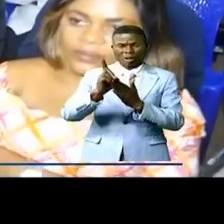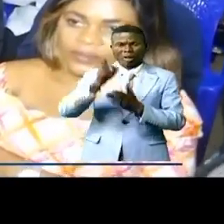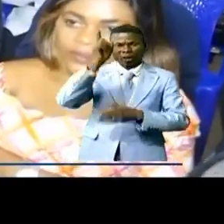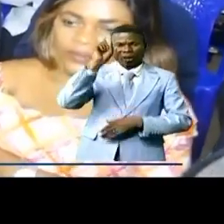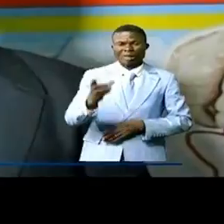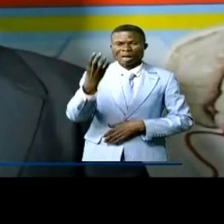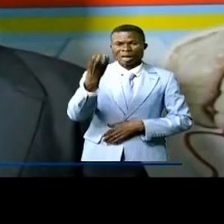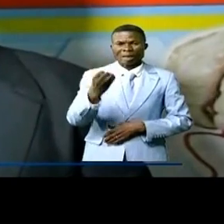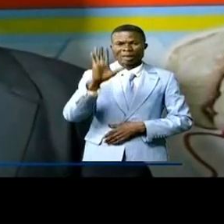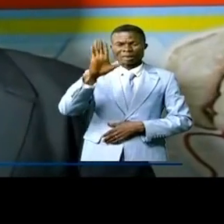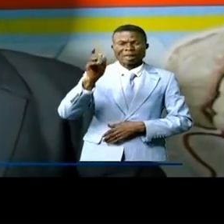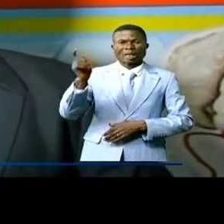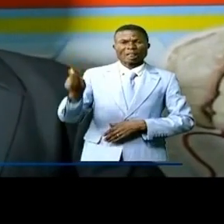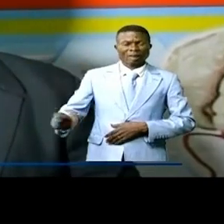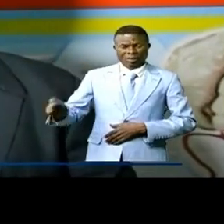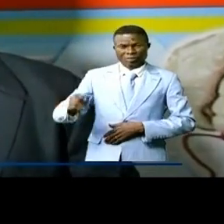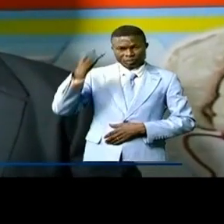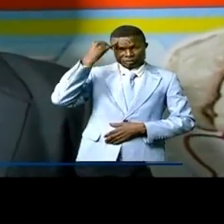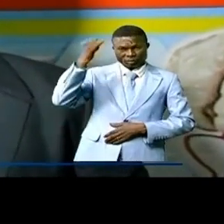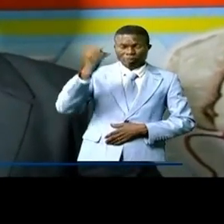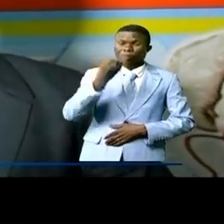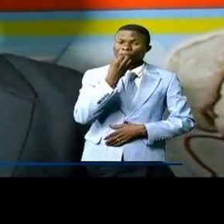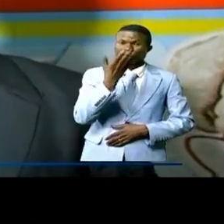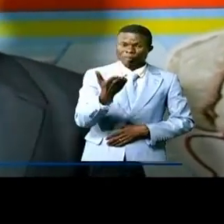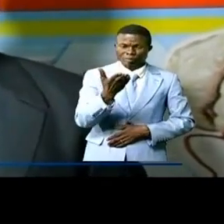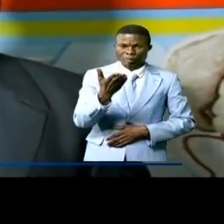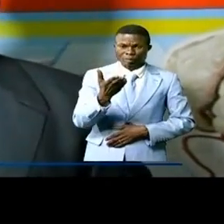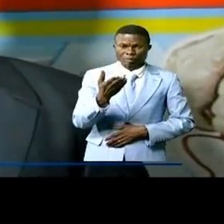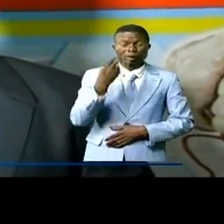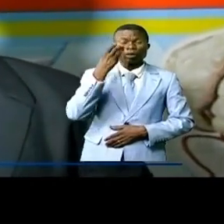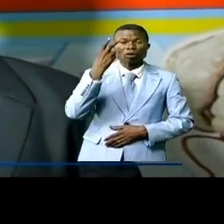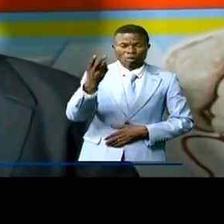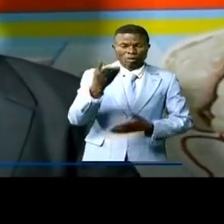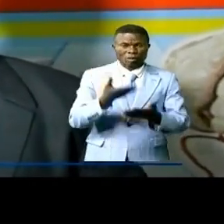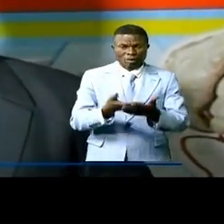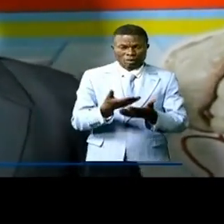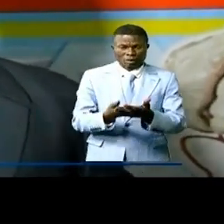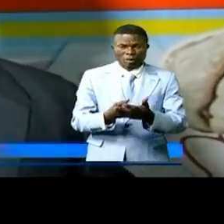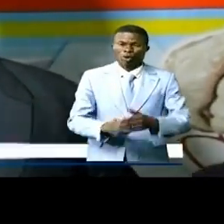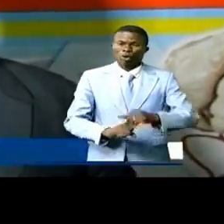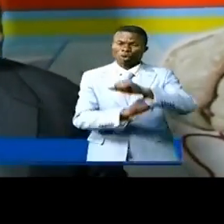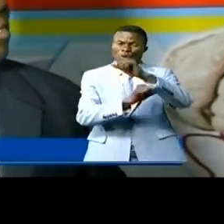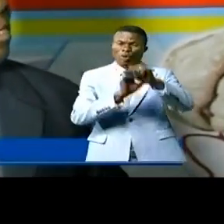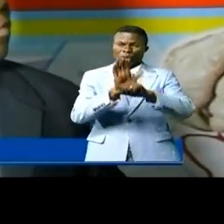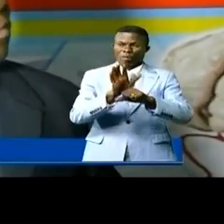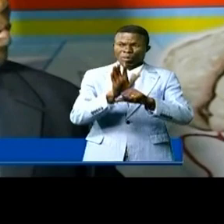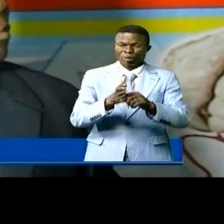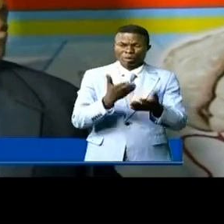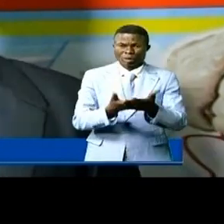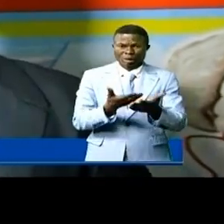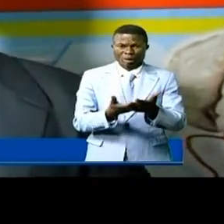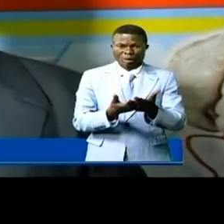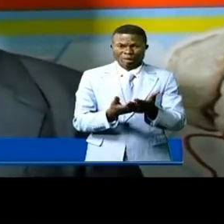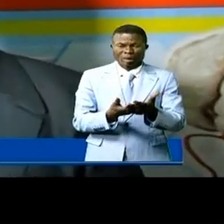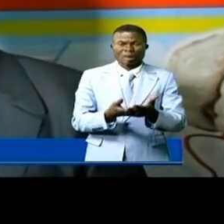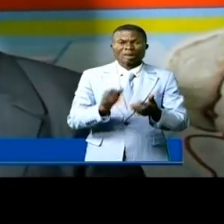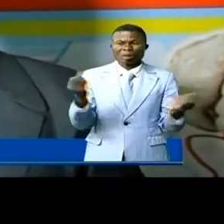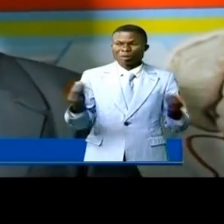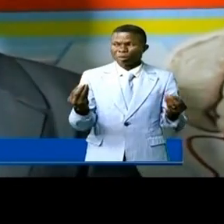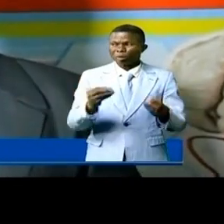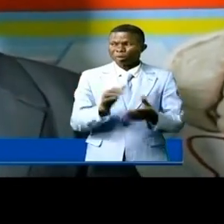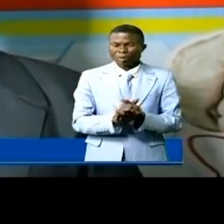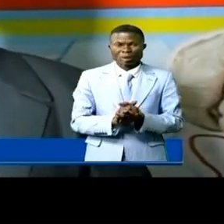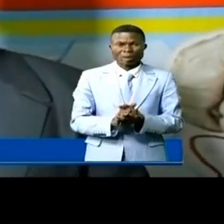cinq territoires nous nous pensons que si on retourne à la terre on a pu les 145 territoire selon le programme du chef